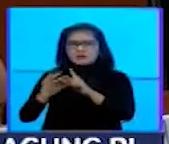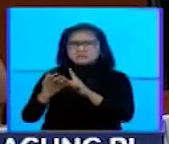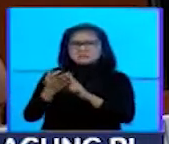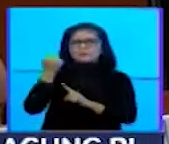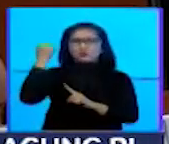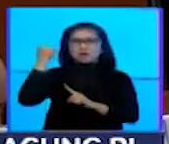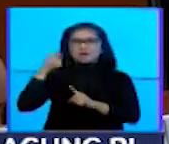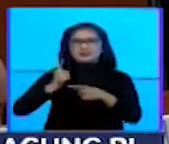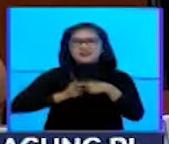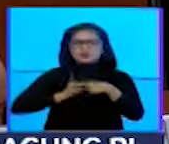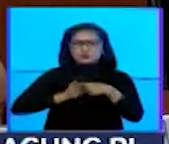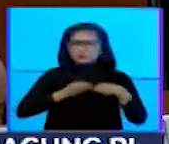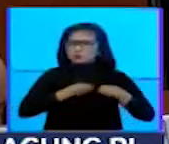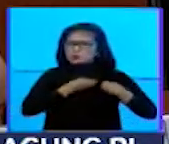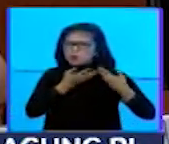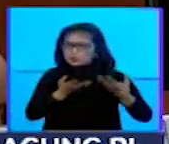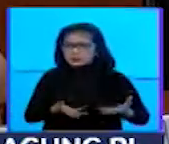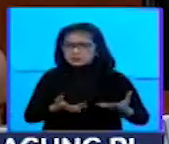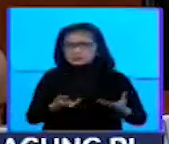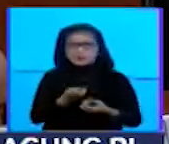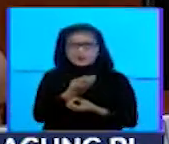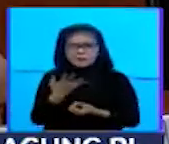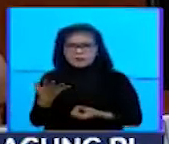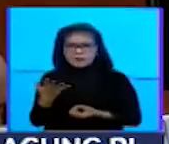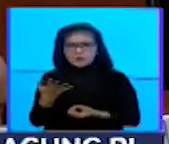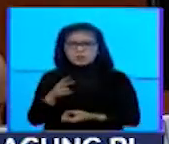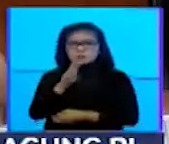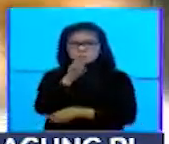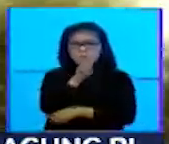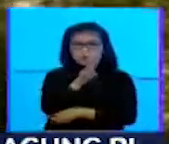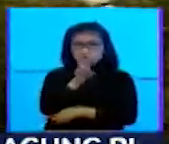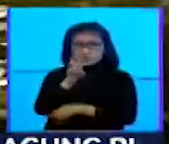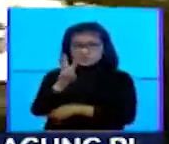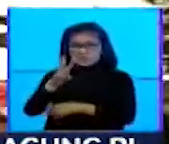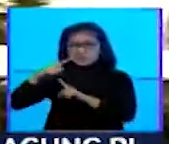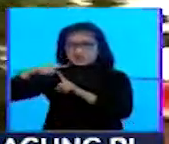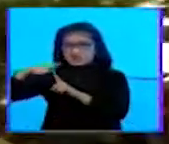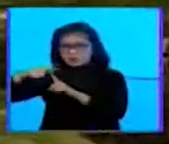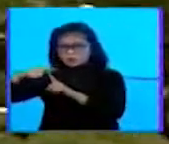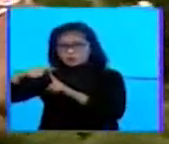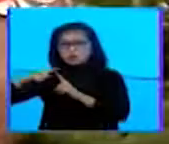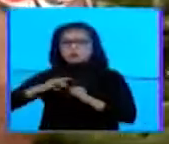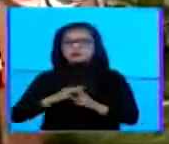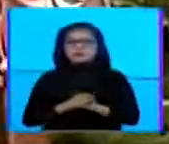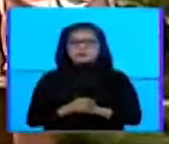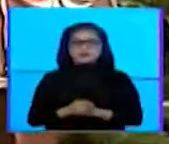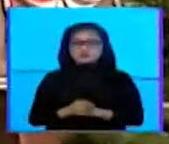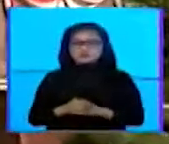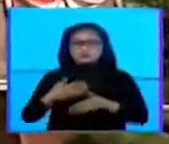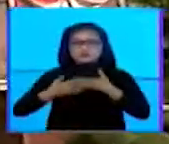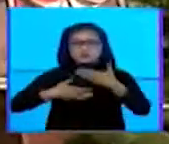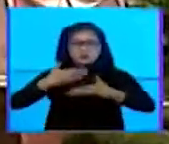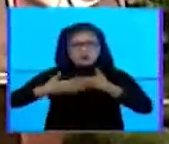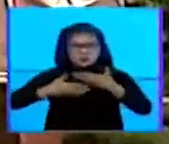menghitung kerugian negara sementara sebesar 23 triliun. Sejak bergulirnya kasus PT